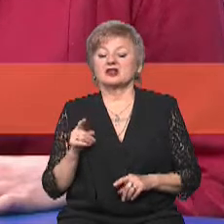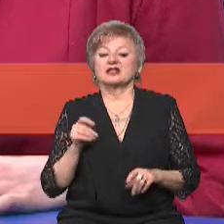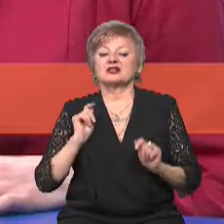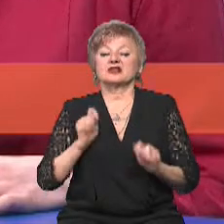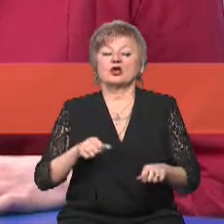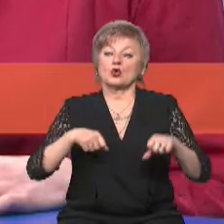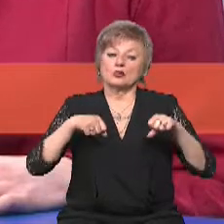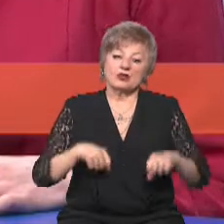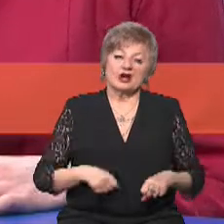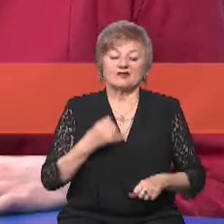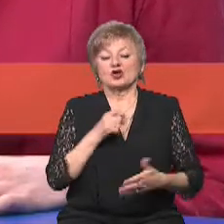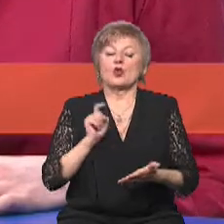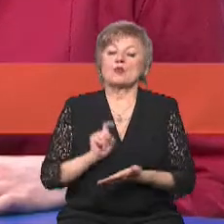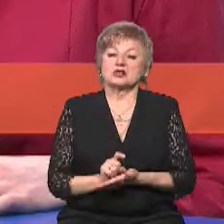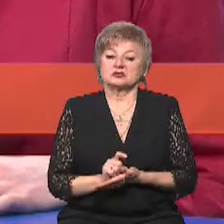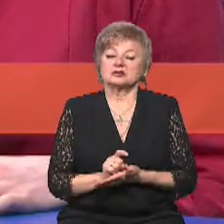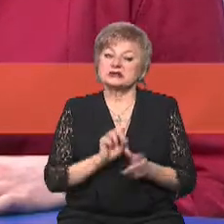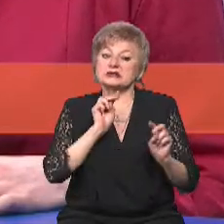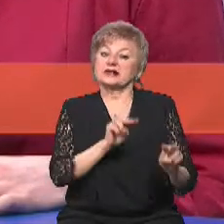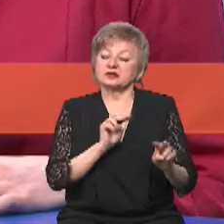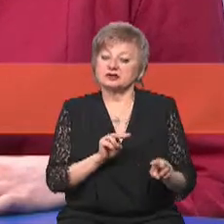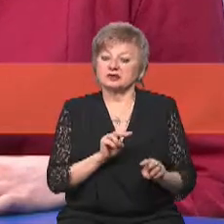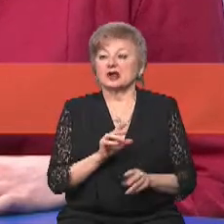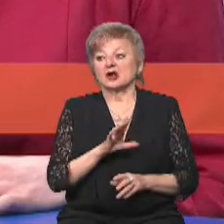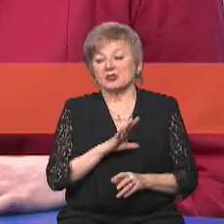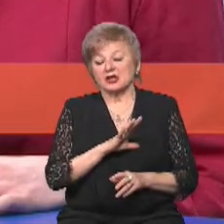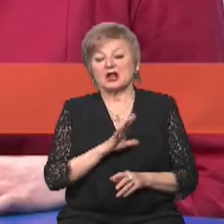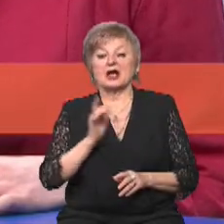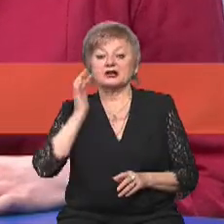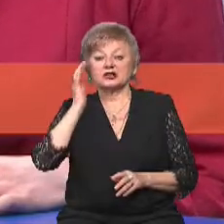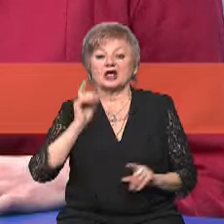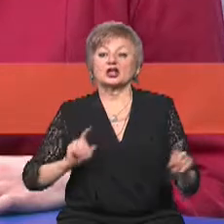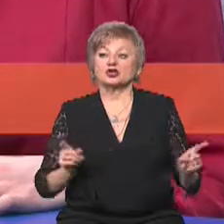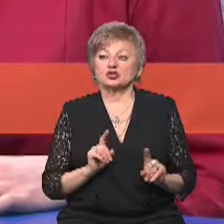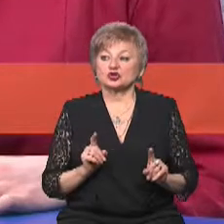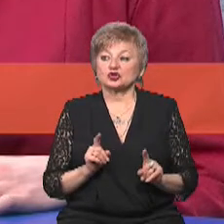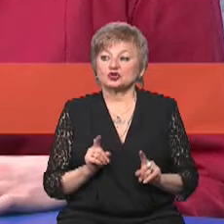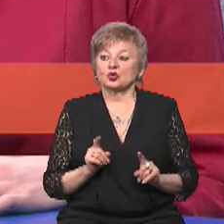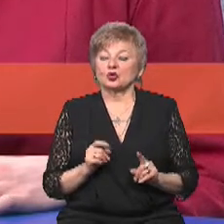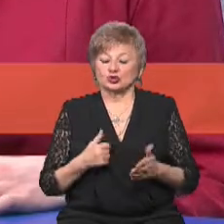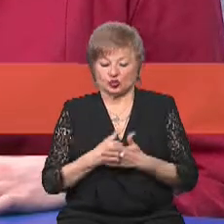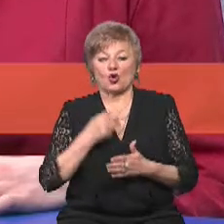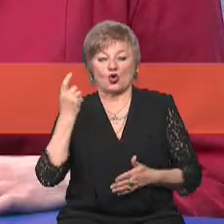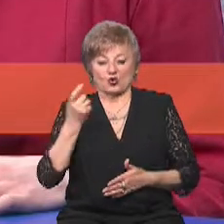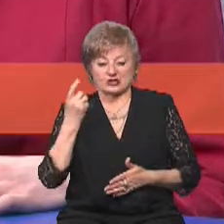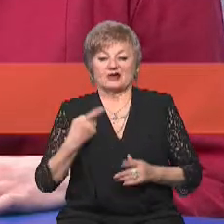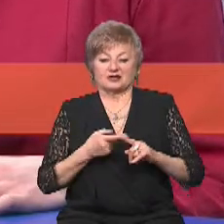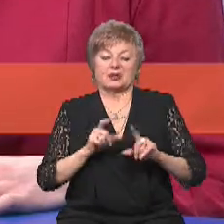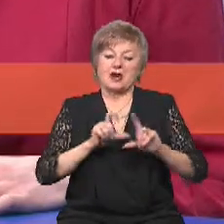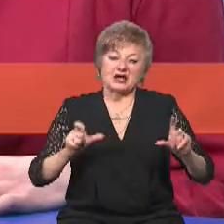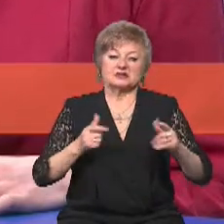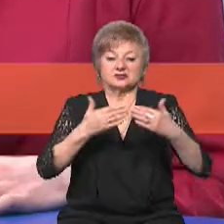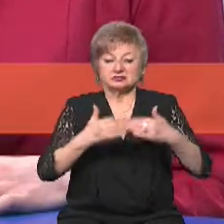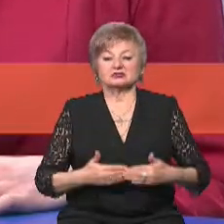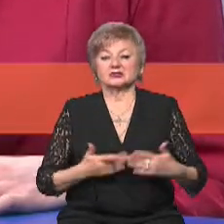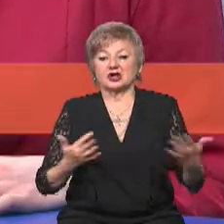право, а вона і зобов'язує. І була ідея, що от щодо власників, тобто громадськість буде